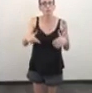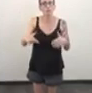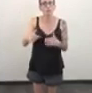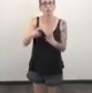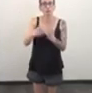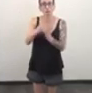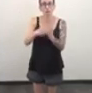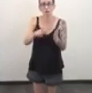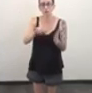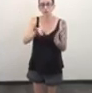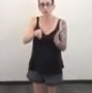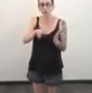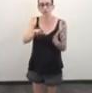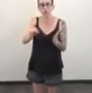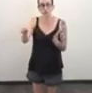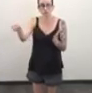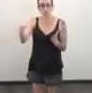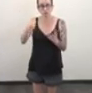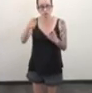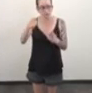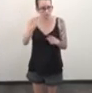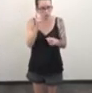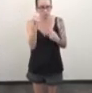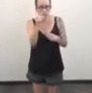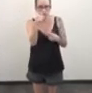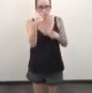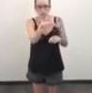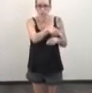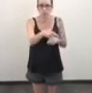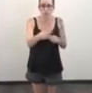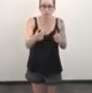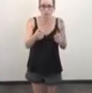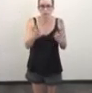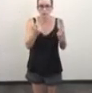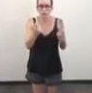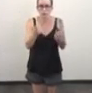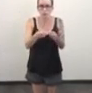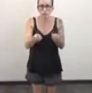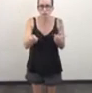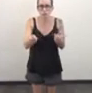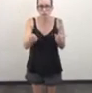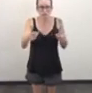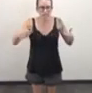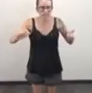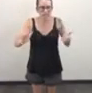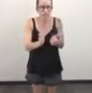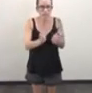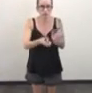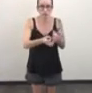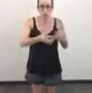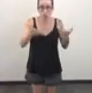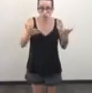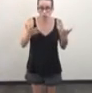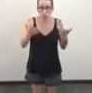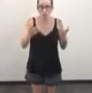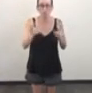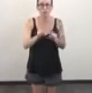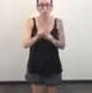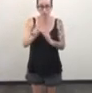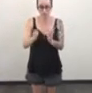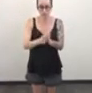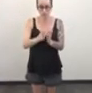rentabilité excessif des microcrèches privées et le surcalibrage des financements publics. En 2018, c'était l'entrée